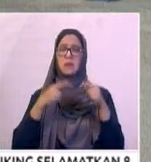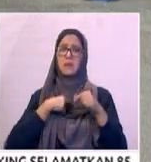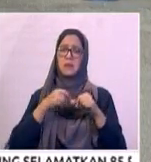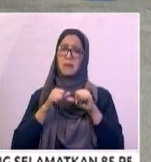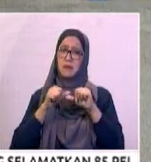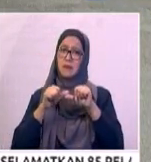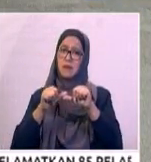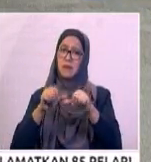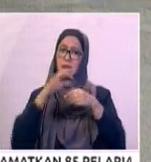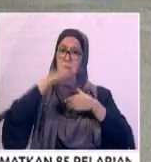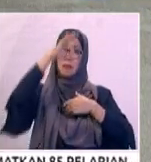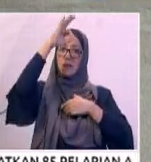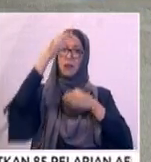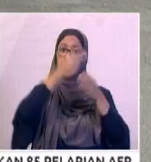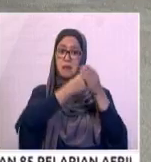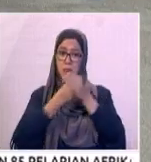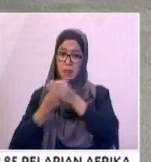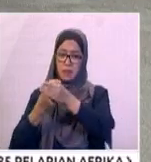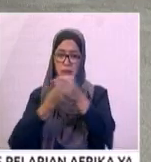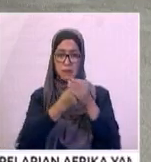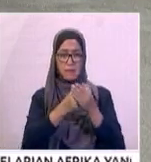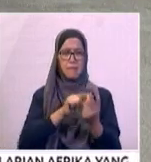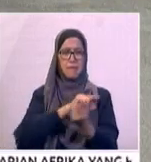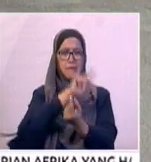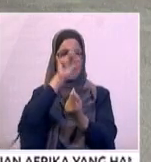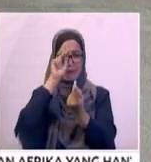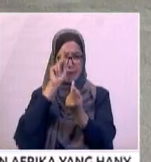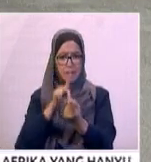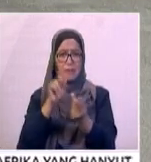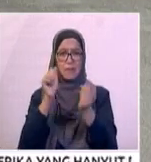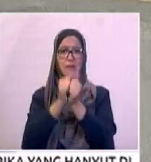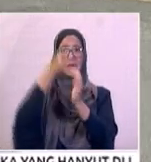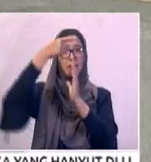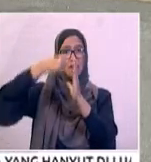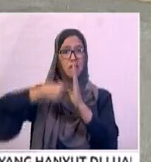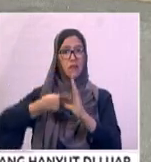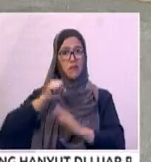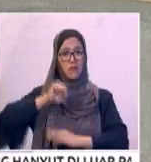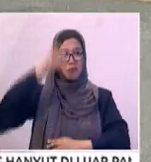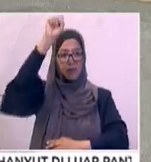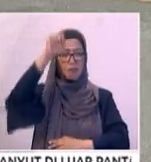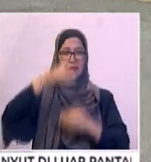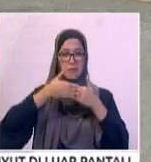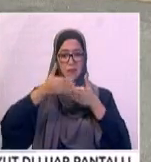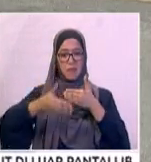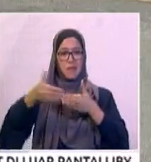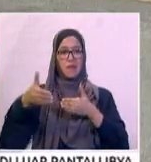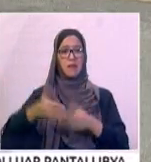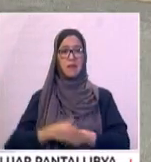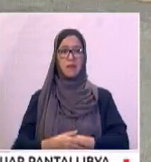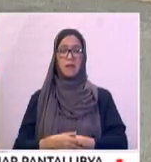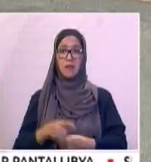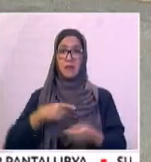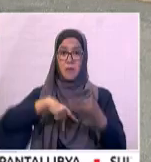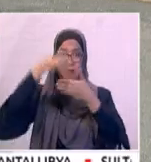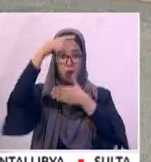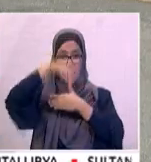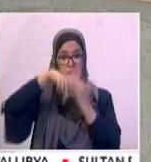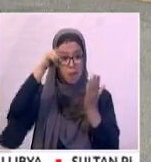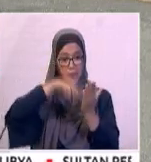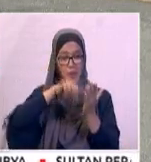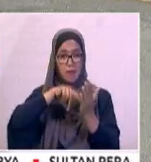juga bertepatanlah dengan bulan kemerdekaan yang akan menjelang. Program bacaton ini dapat memupuk